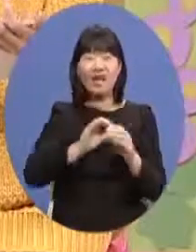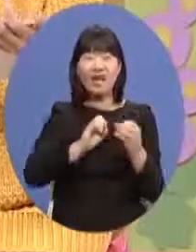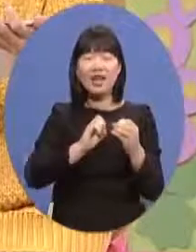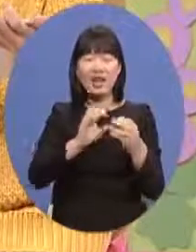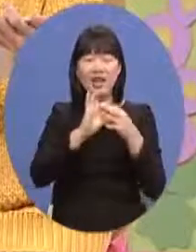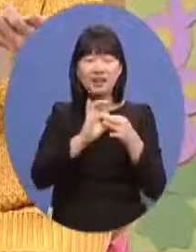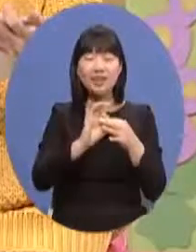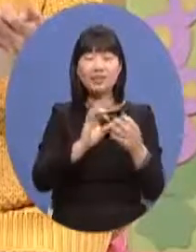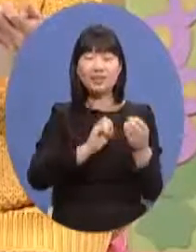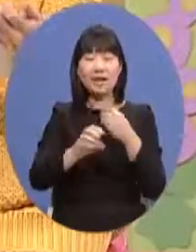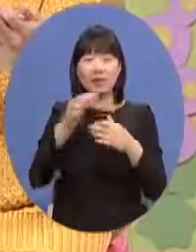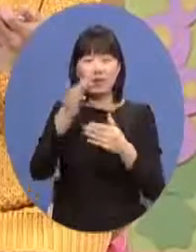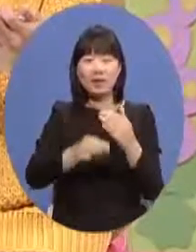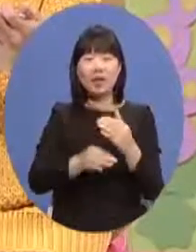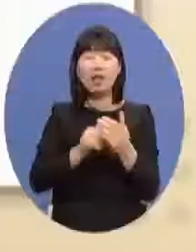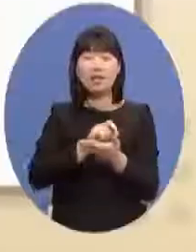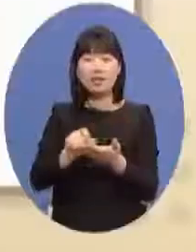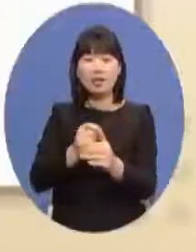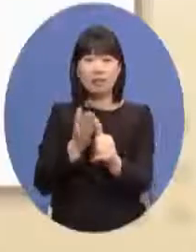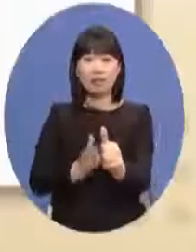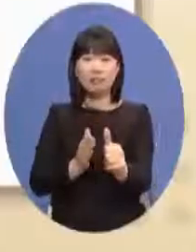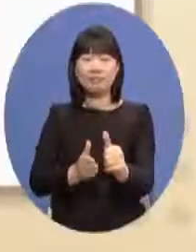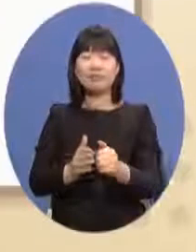써주시면 됩니다. 문제 나갑니다.